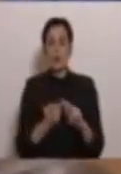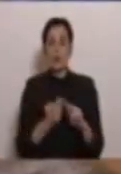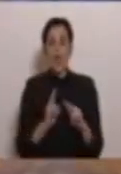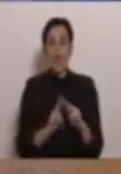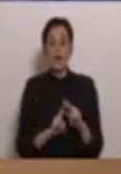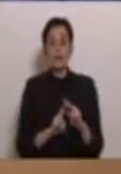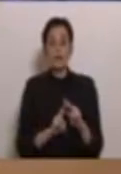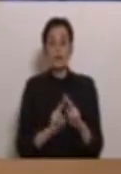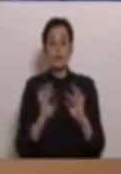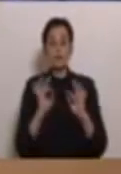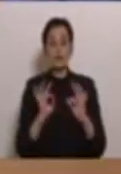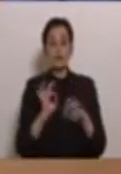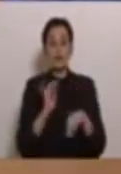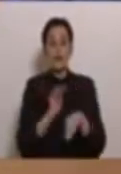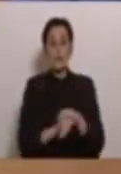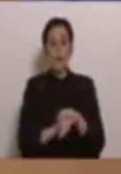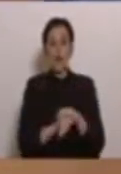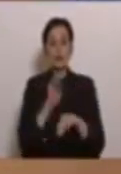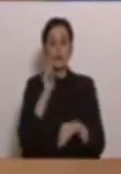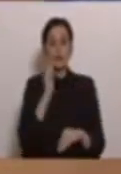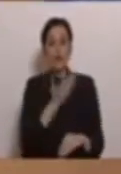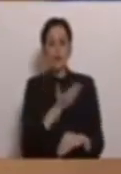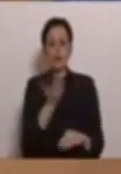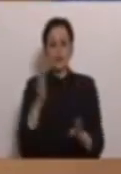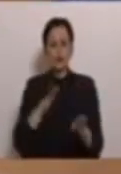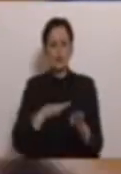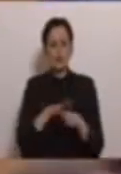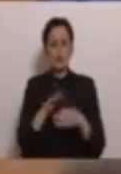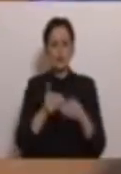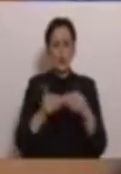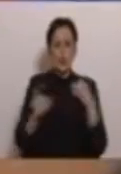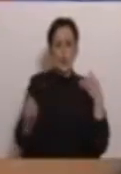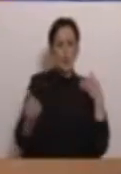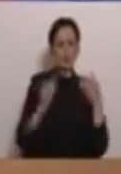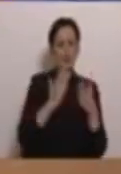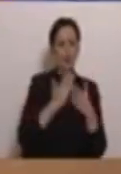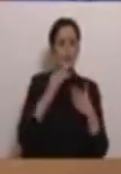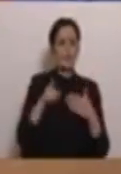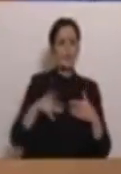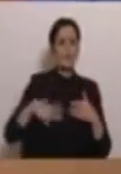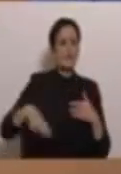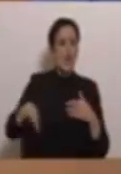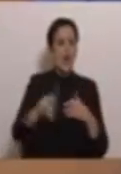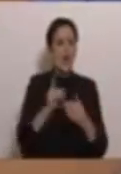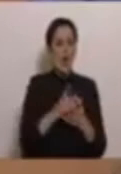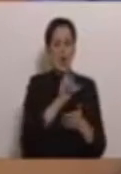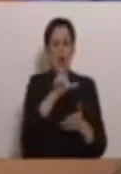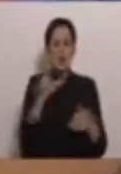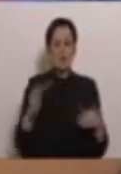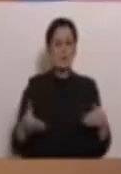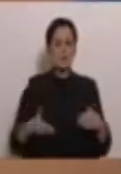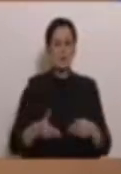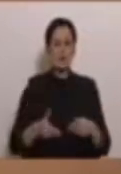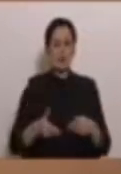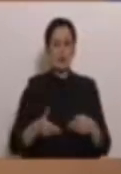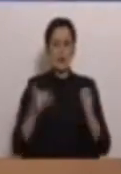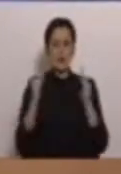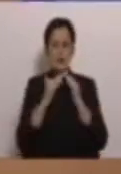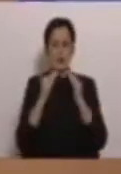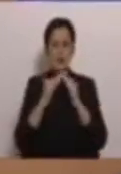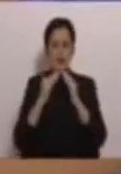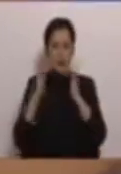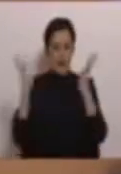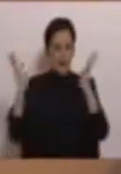სწორედ ის ფაქტი, როცა თქვენ სრულიად მოშორებული ხართ იმას თუ რა ხდება ქვეყანაში. ხალხი მშიერია, სახლები თავზე